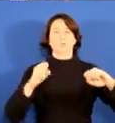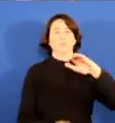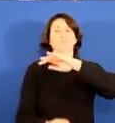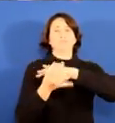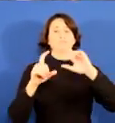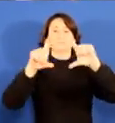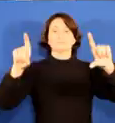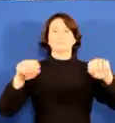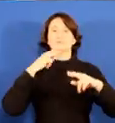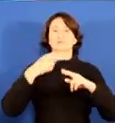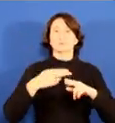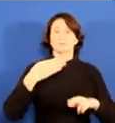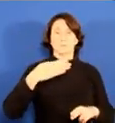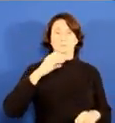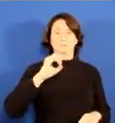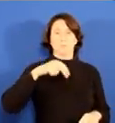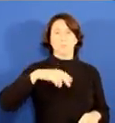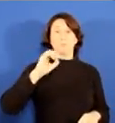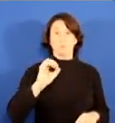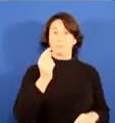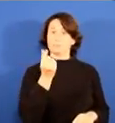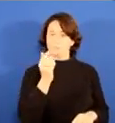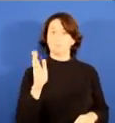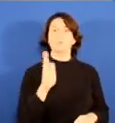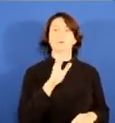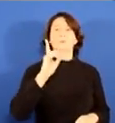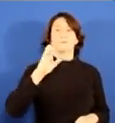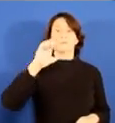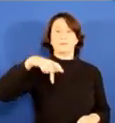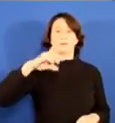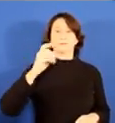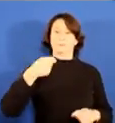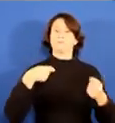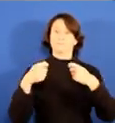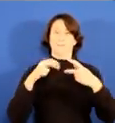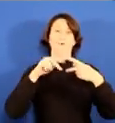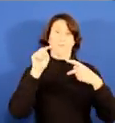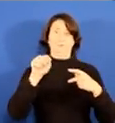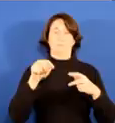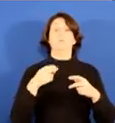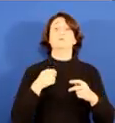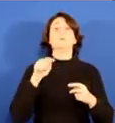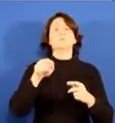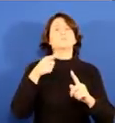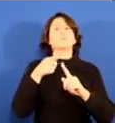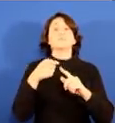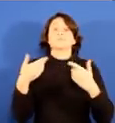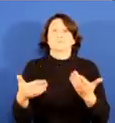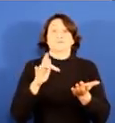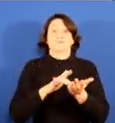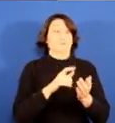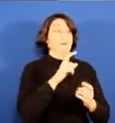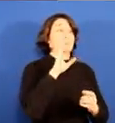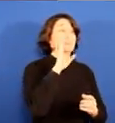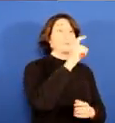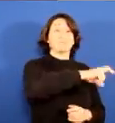emateko kanpaina bat Gabonei begira kontsumoa suspertzeko. Ekimen hau foru erakundeak sustatzen duen merkataritza berrindartzeko